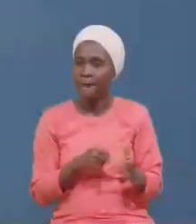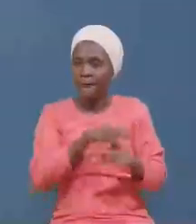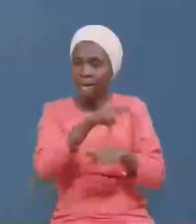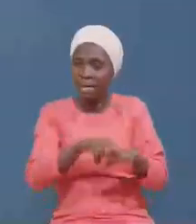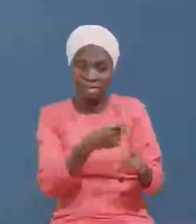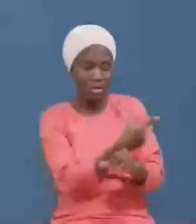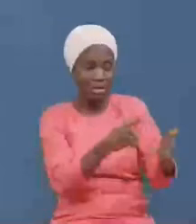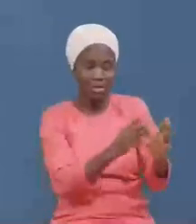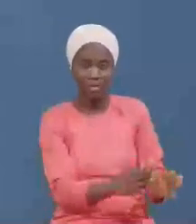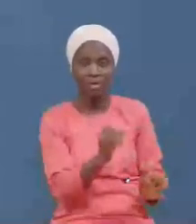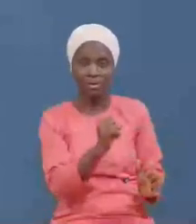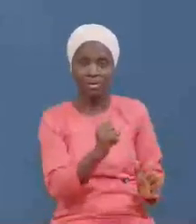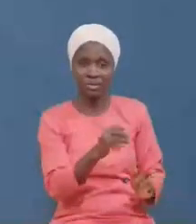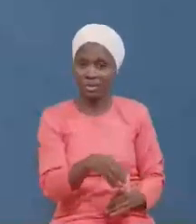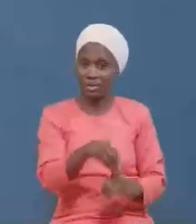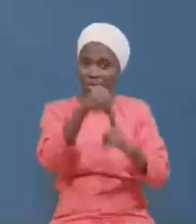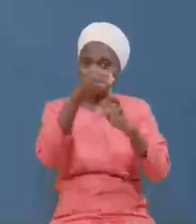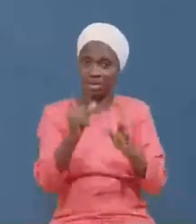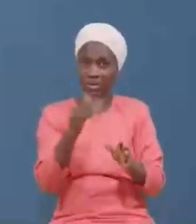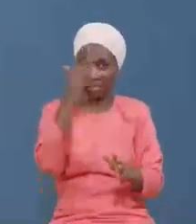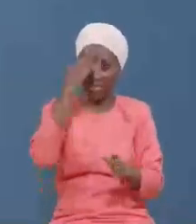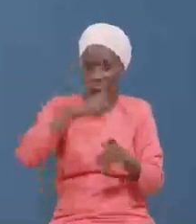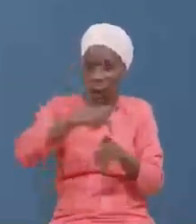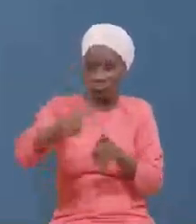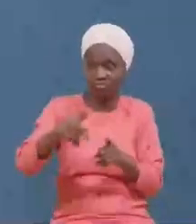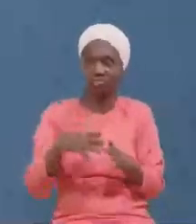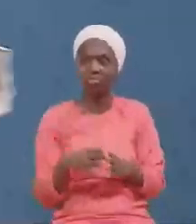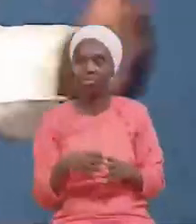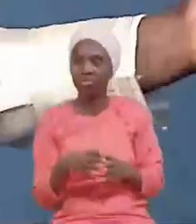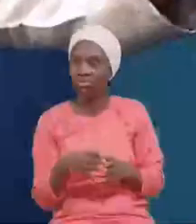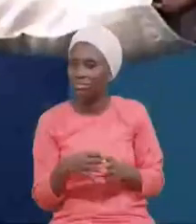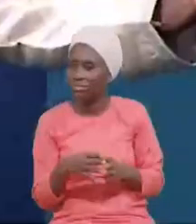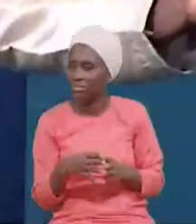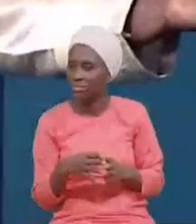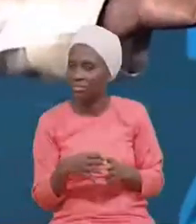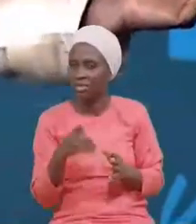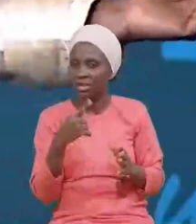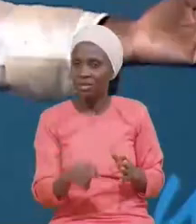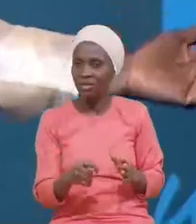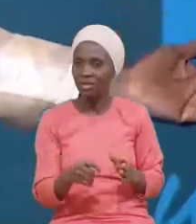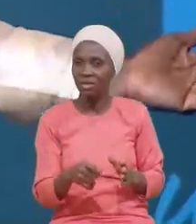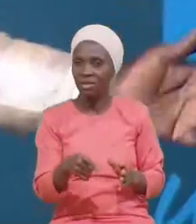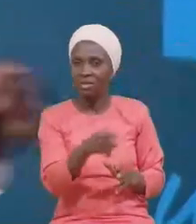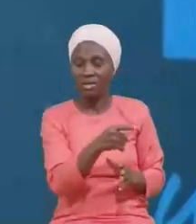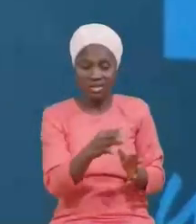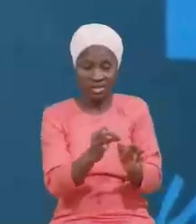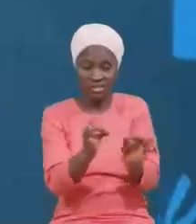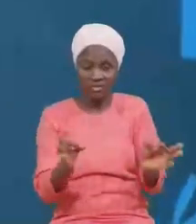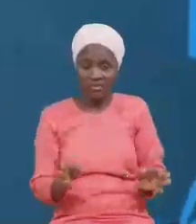Les libérateurs naturels se spécialisent dans quelque chose. Oui, qu'ils disent que vraiment que le domaine est très